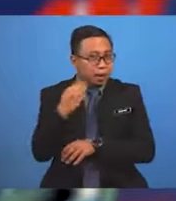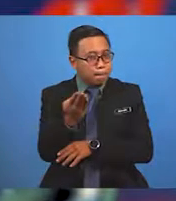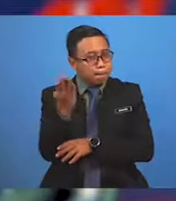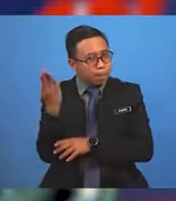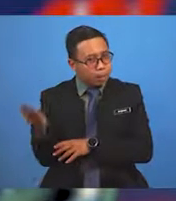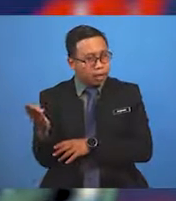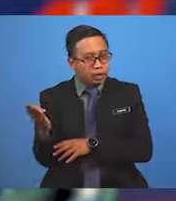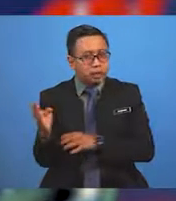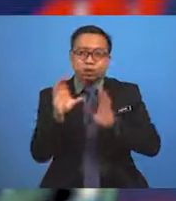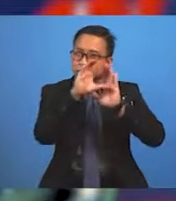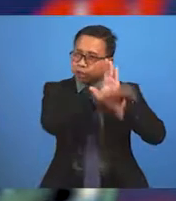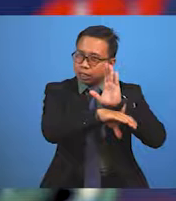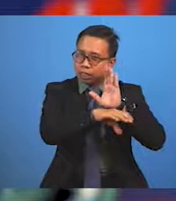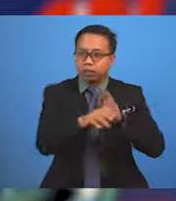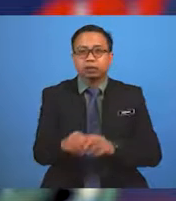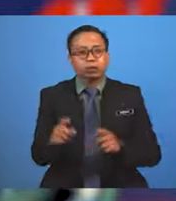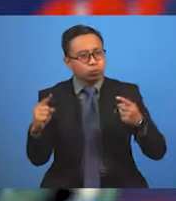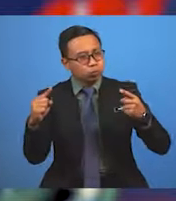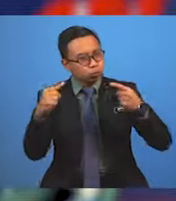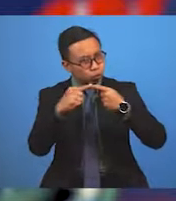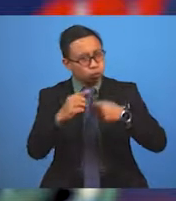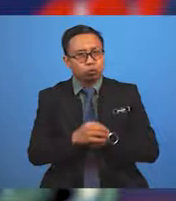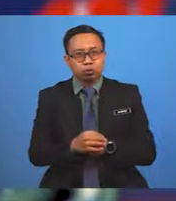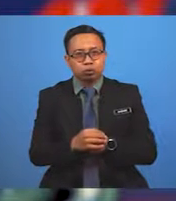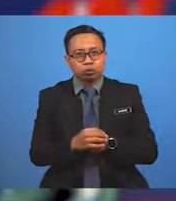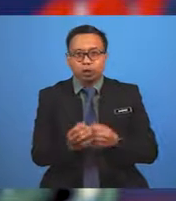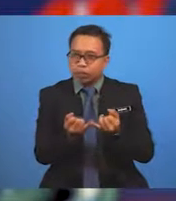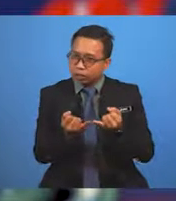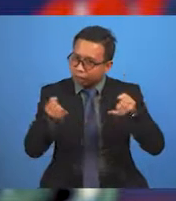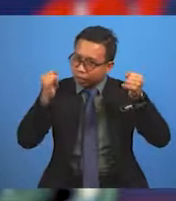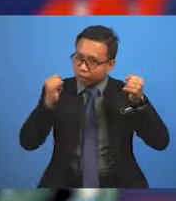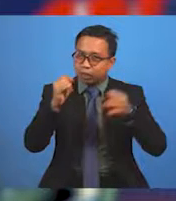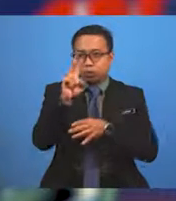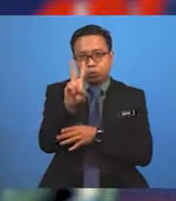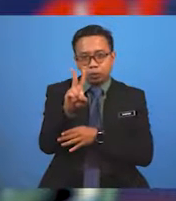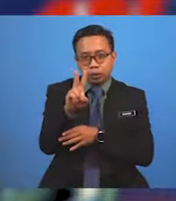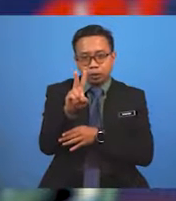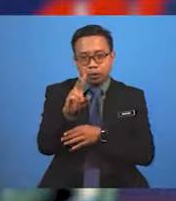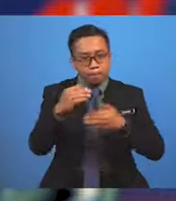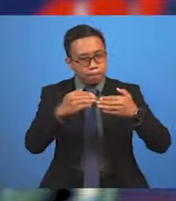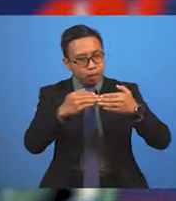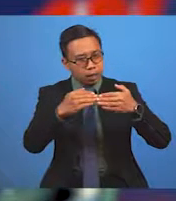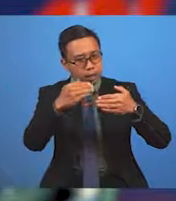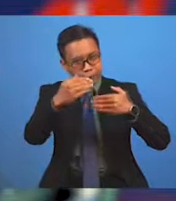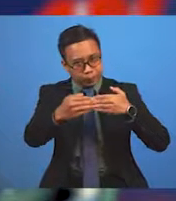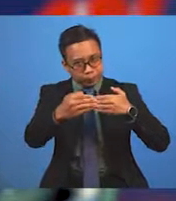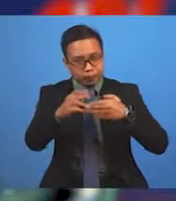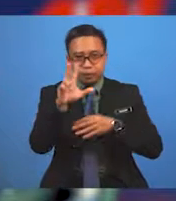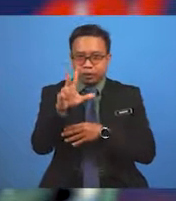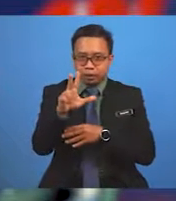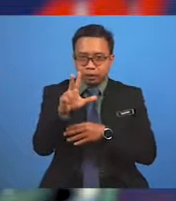pencegah musuh ternakan. Pertama ialah caring. Kedua, pagar.